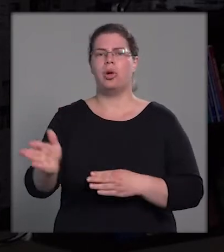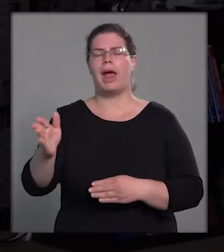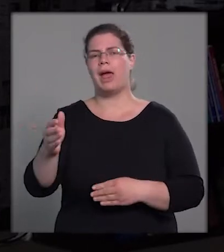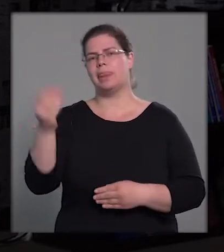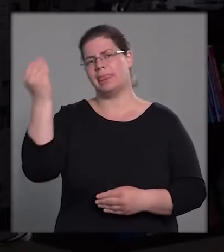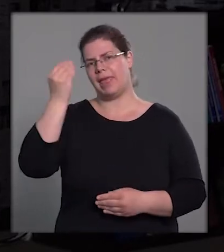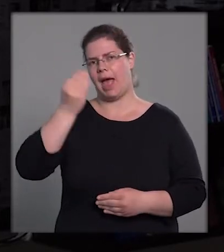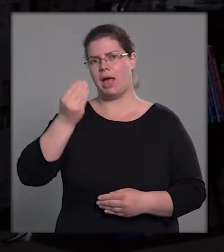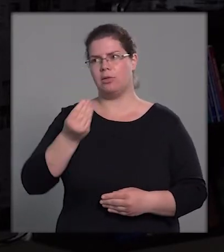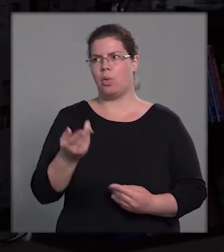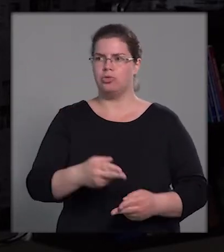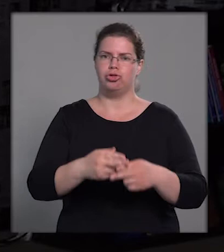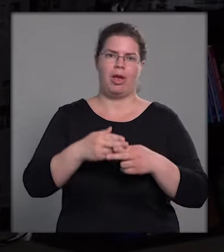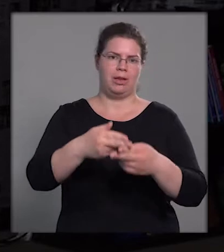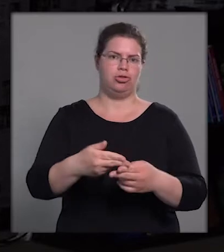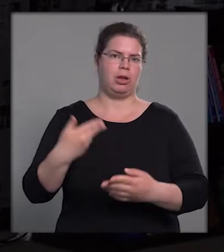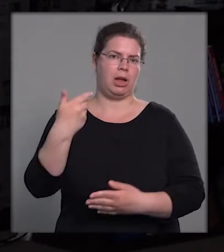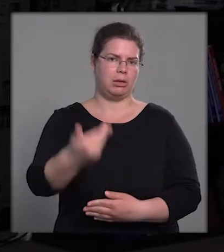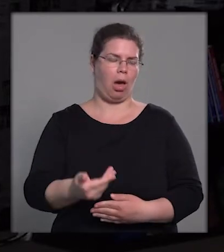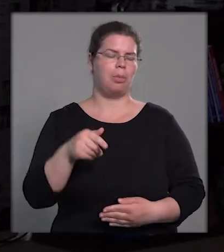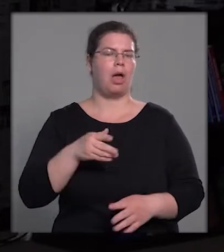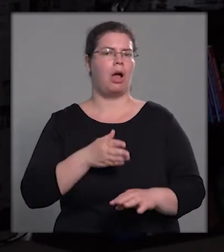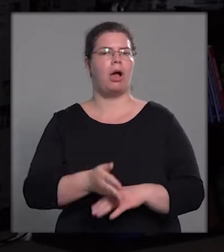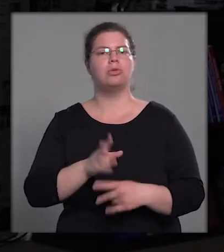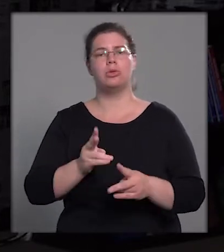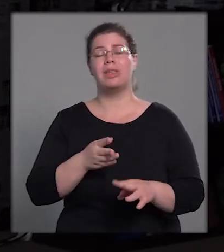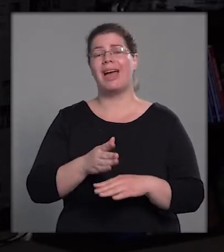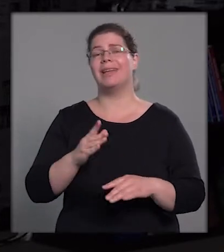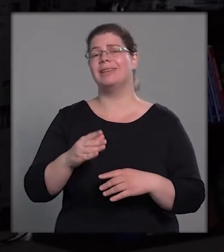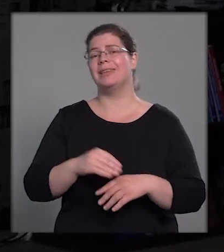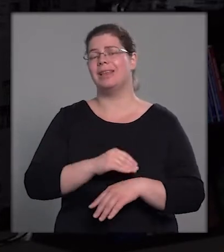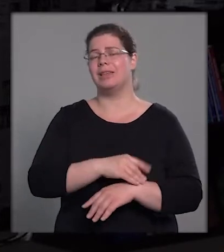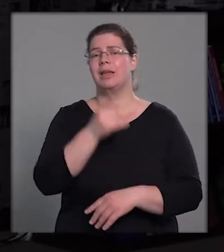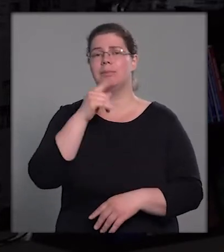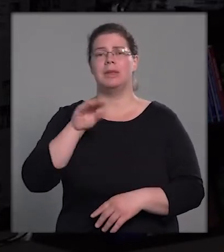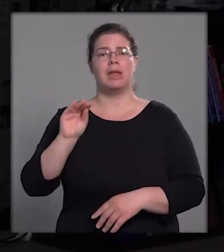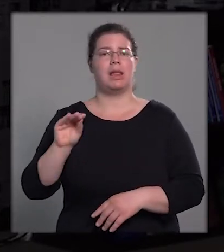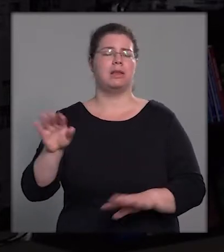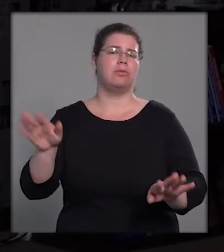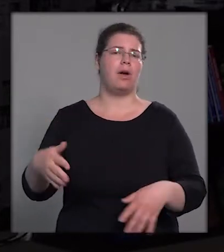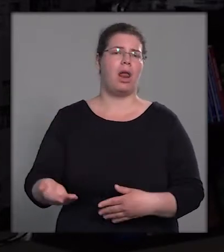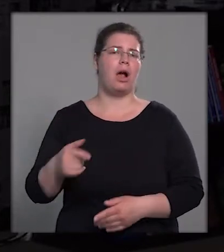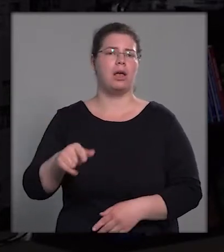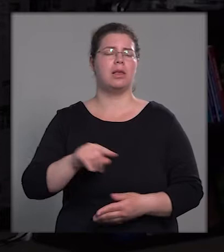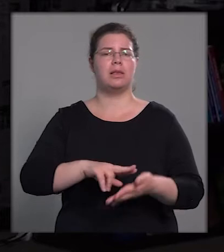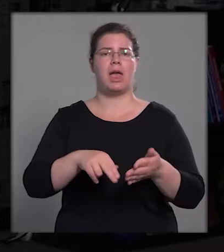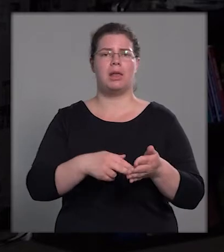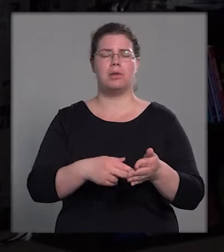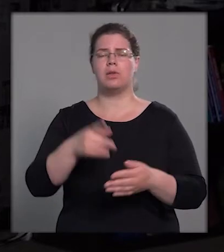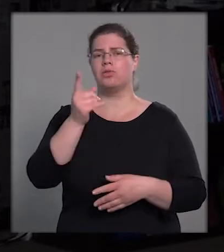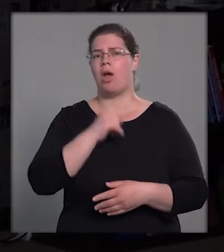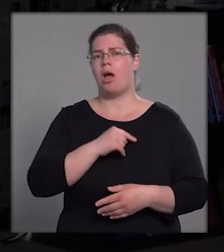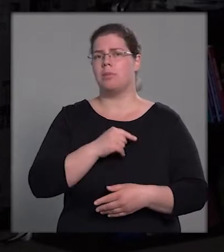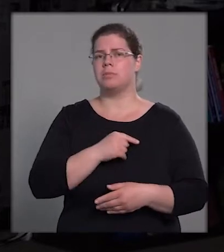tulajdonképpen segítséget kapnak ahhoz, hogy átérezzék, mit is jelenthetett valaha az a szerződés,